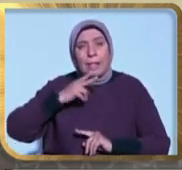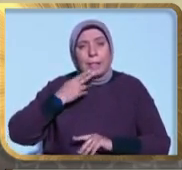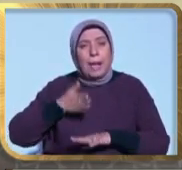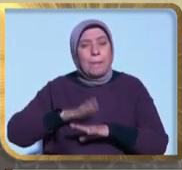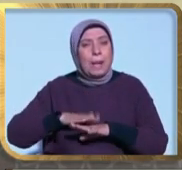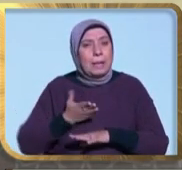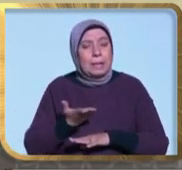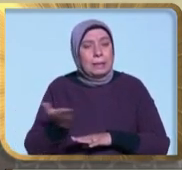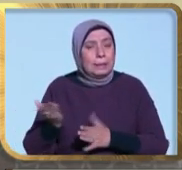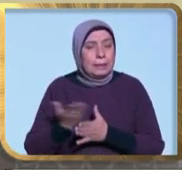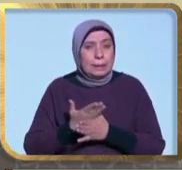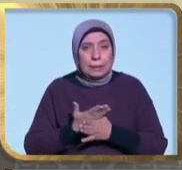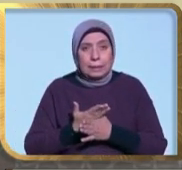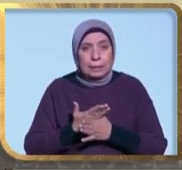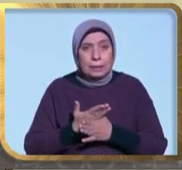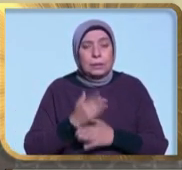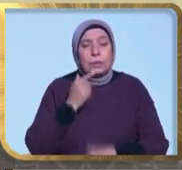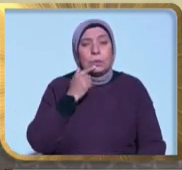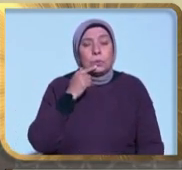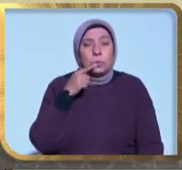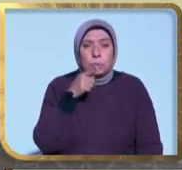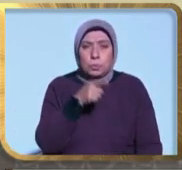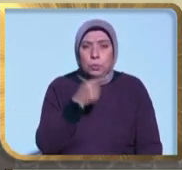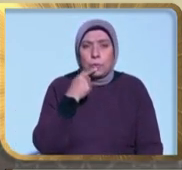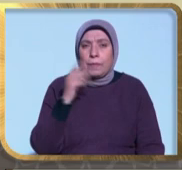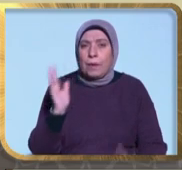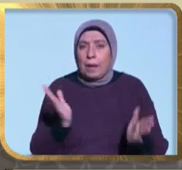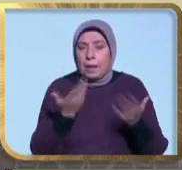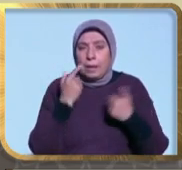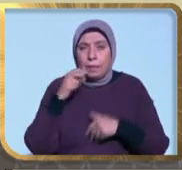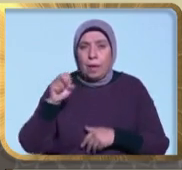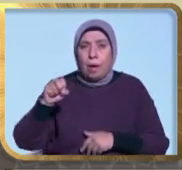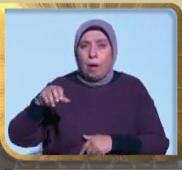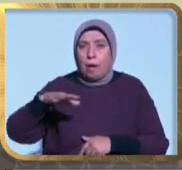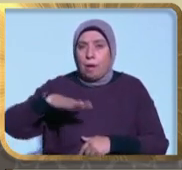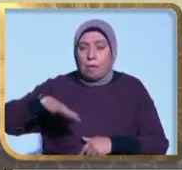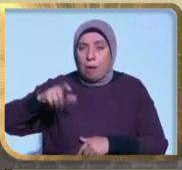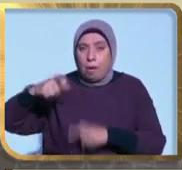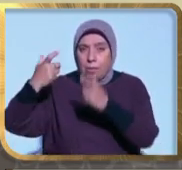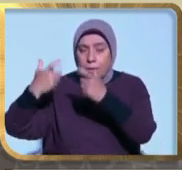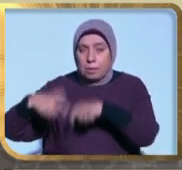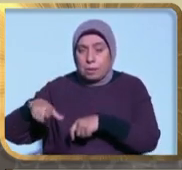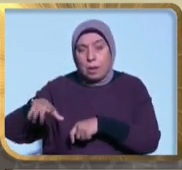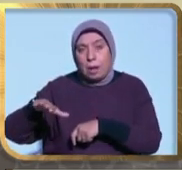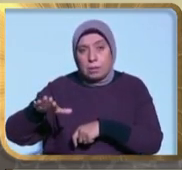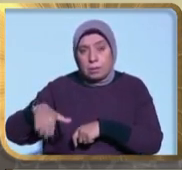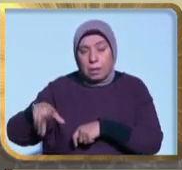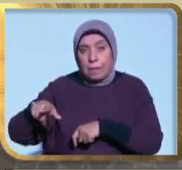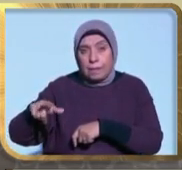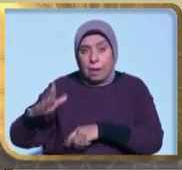نكير فكاي من قريه